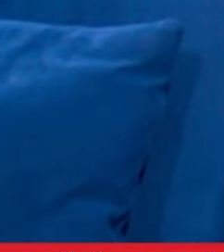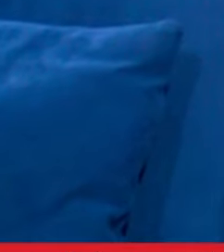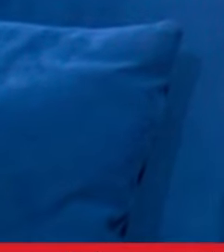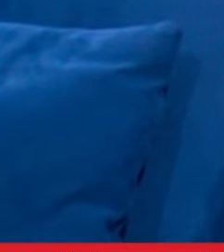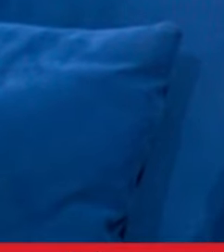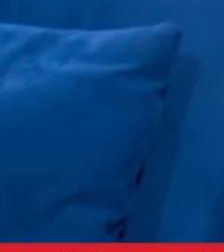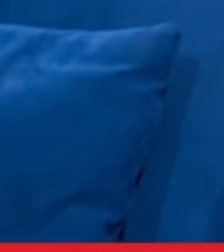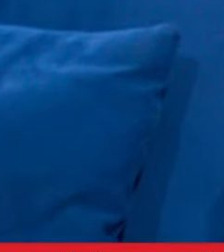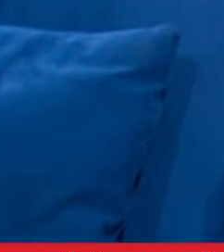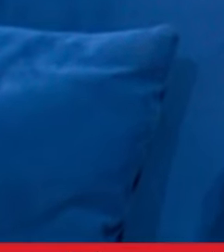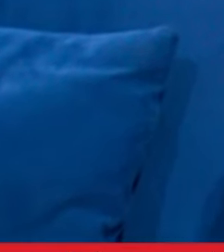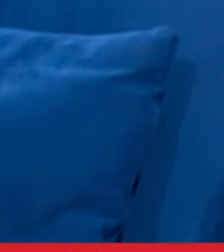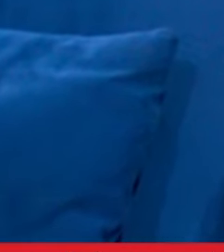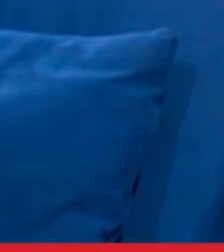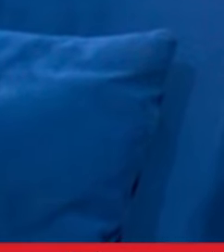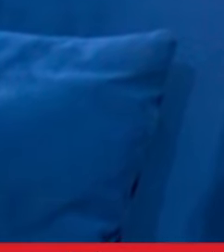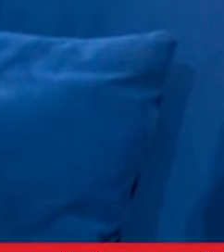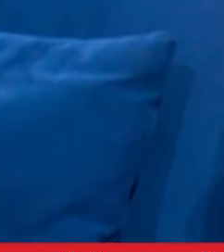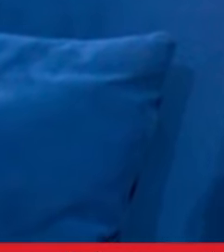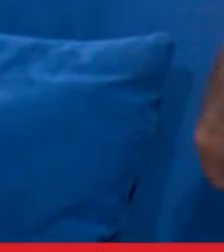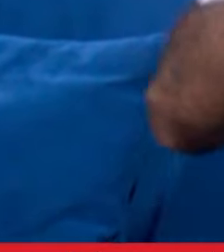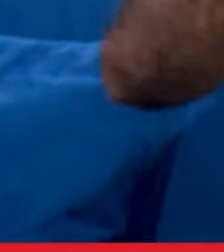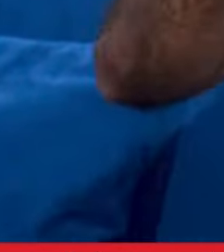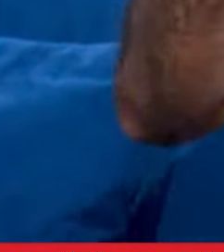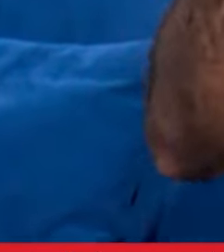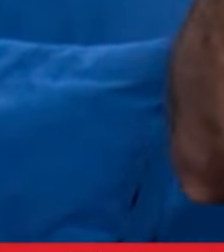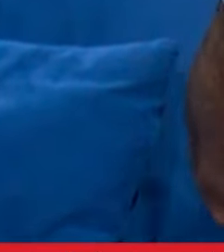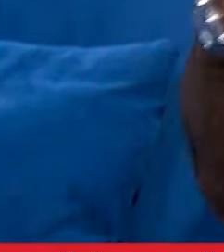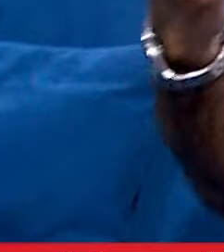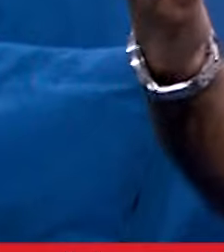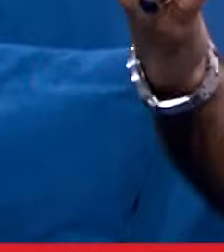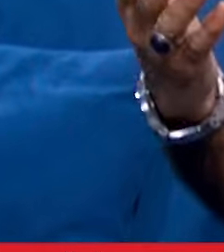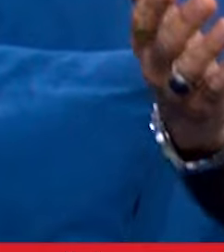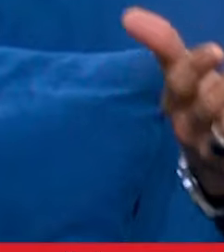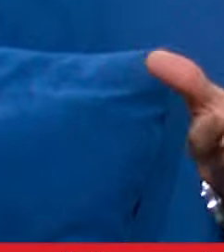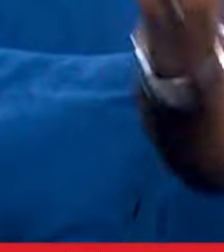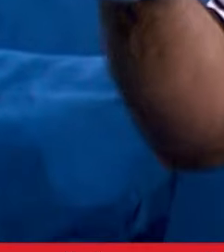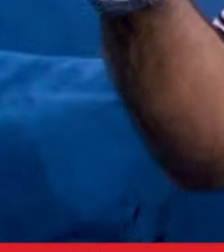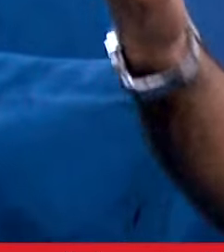تمسكك دنياك سكاك حافظ على